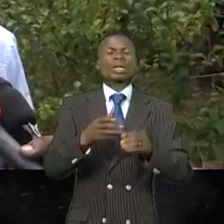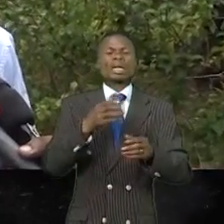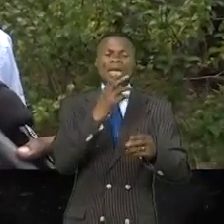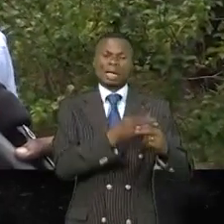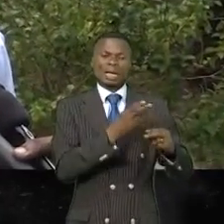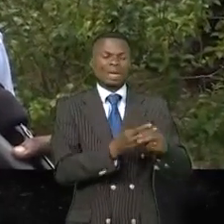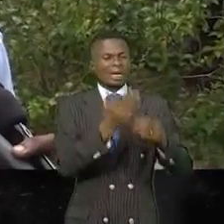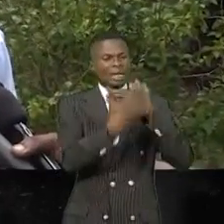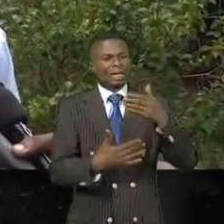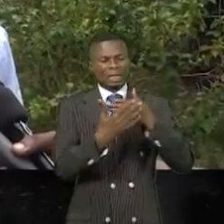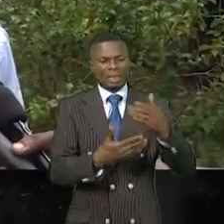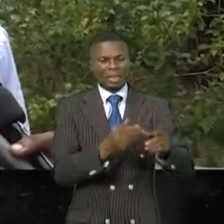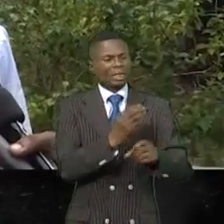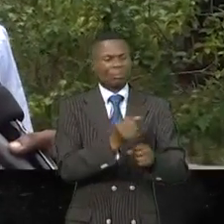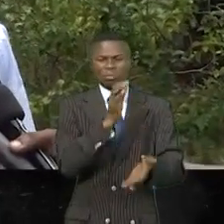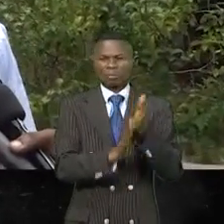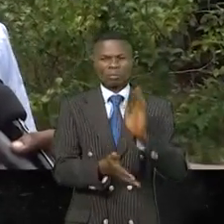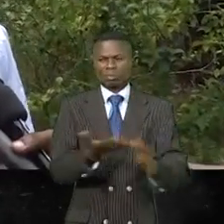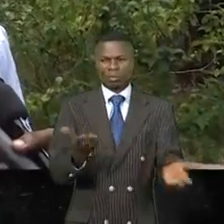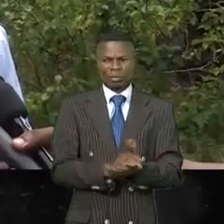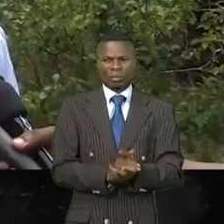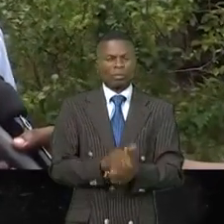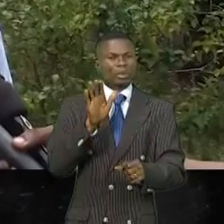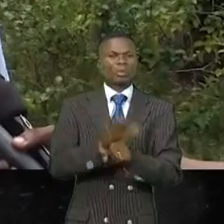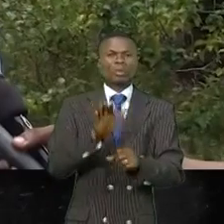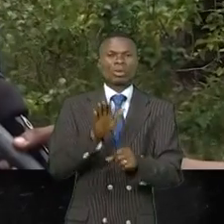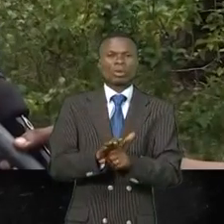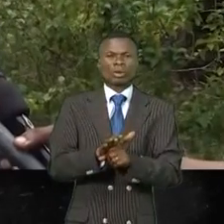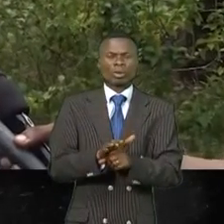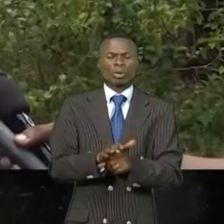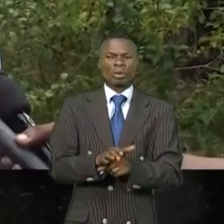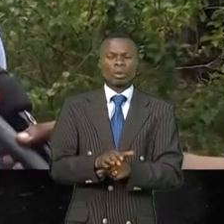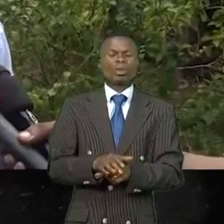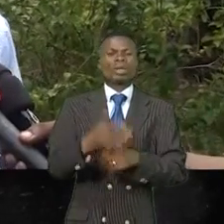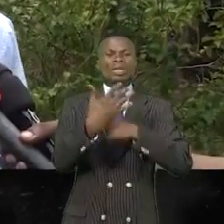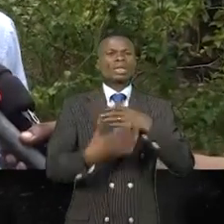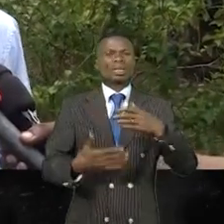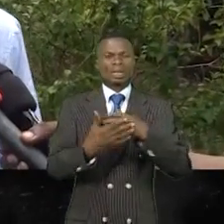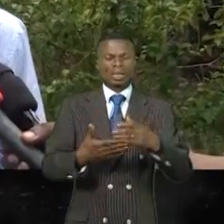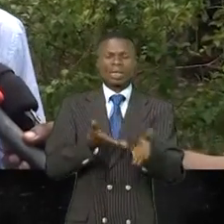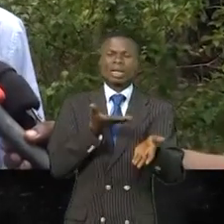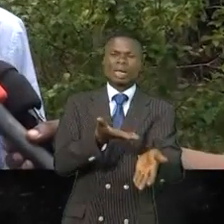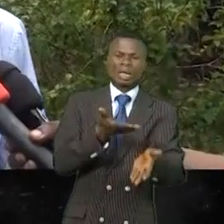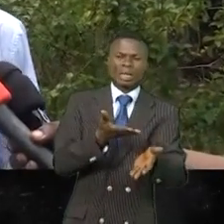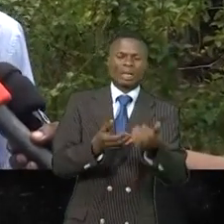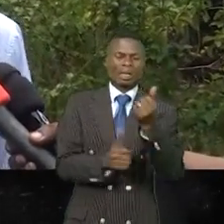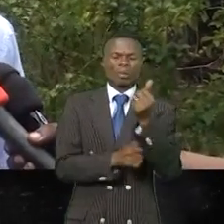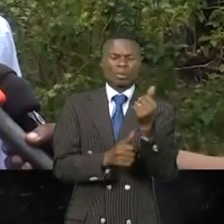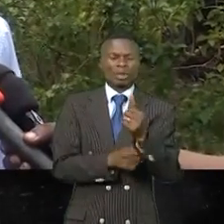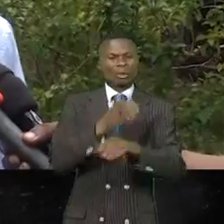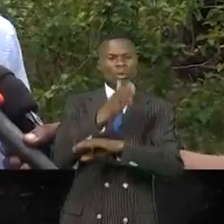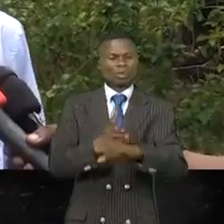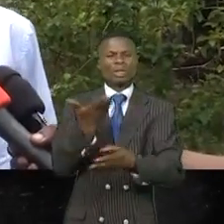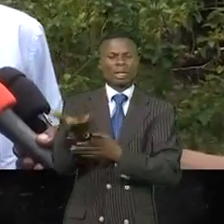appropriées où nous pourrions garder un grand nombre d'unités de sang pour secourir ces traumatisés qui